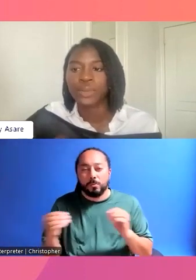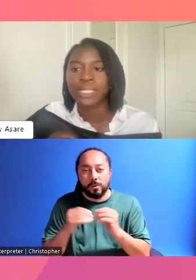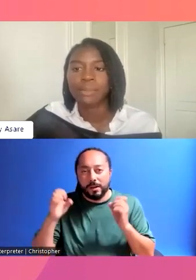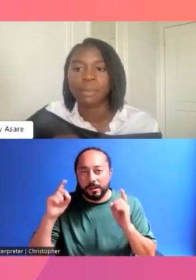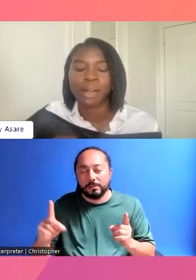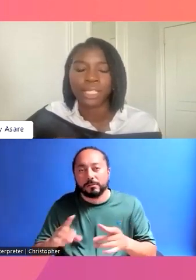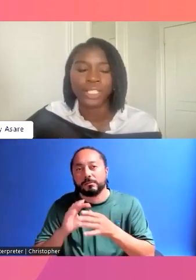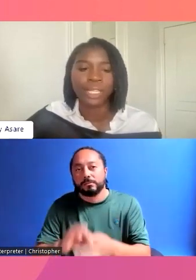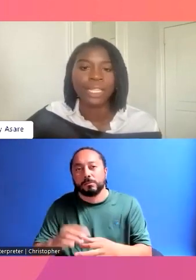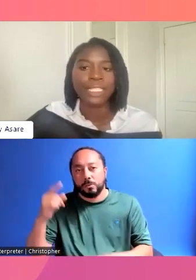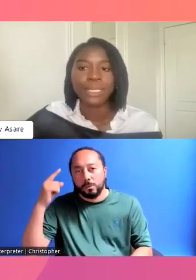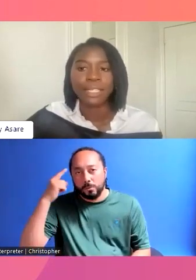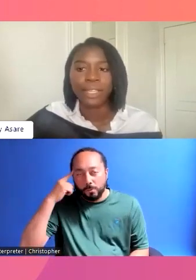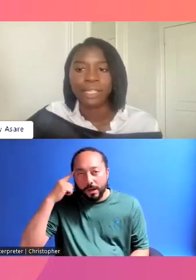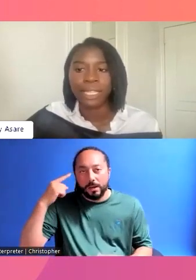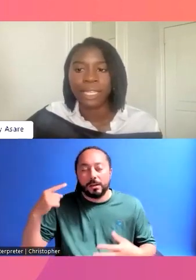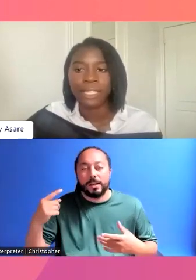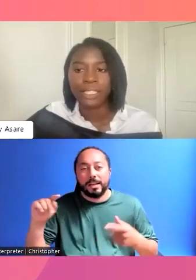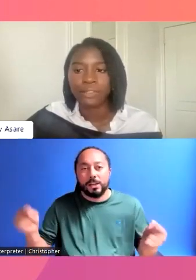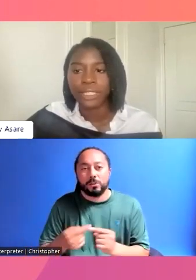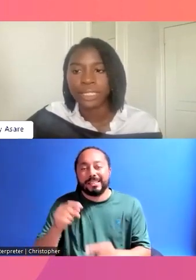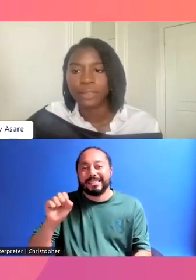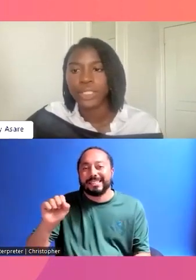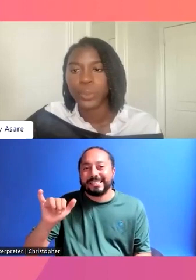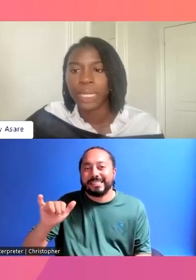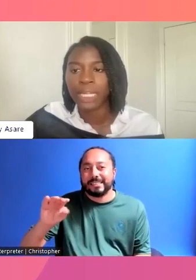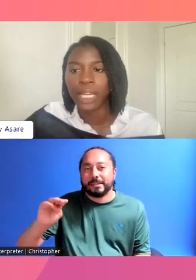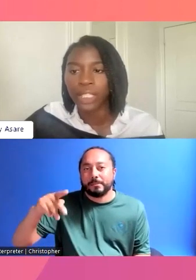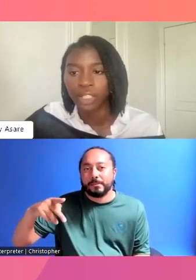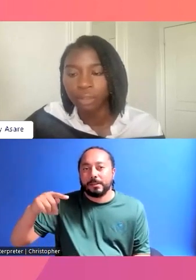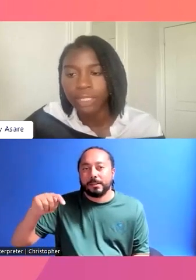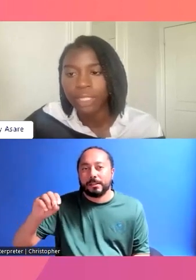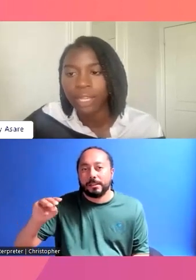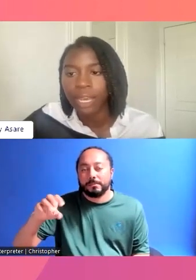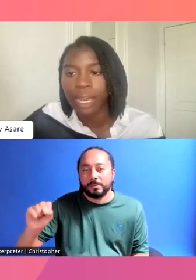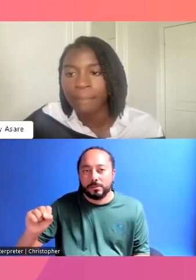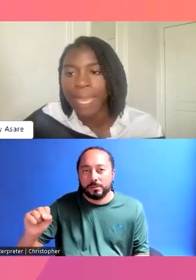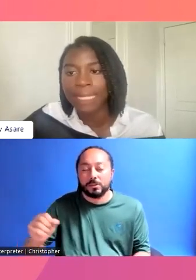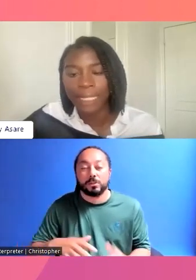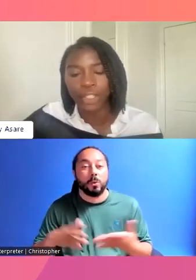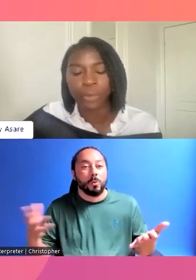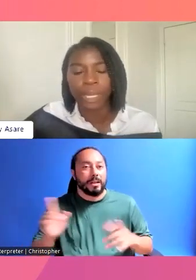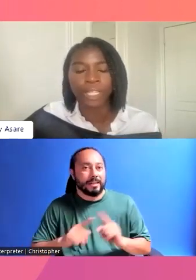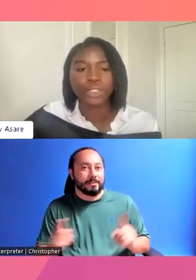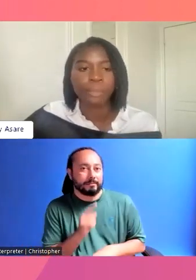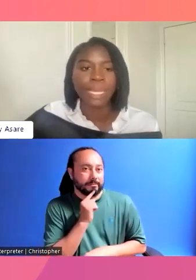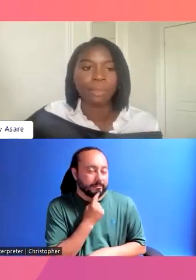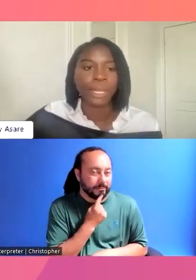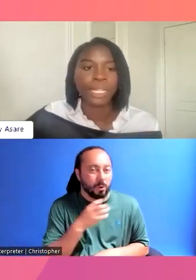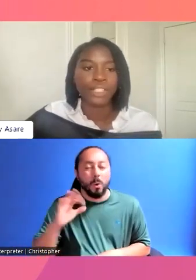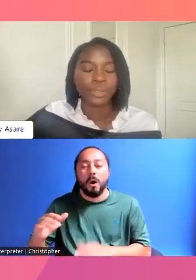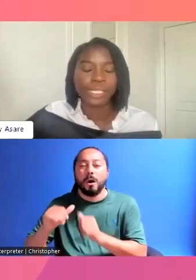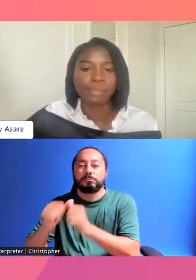l'information donc aux fournisseurs de services sur la symptomologie des lésions cérébrales, donc la différence entre des